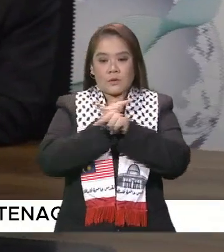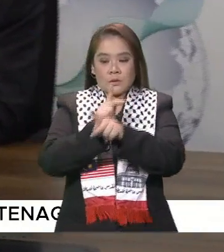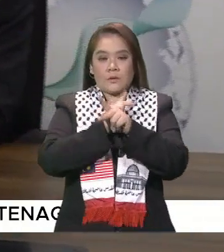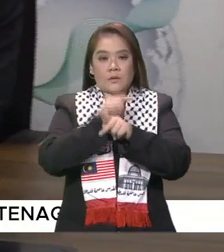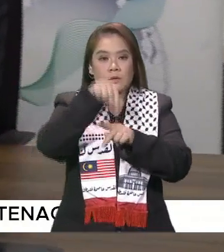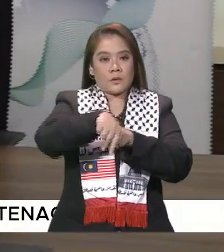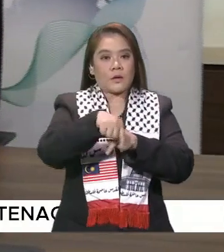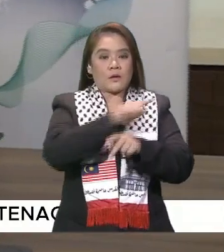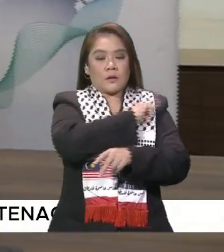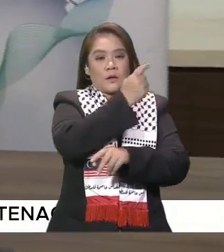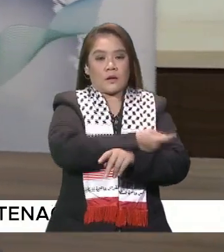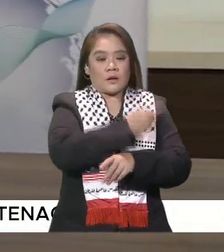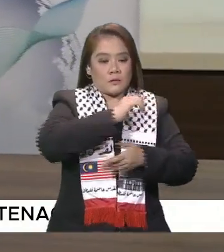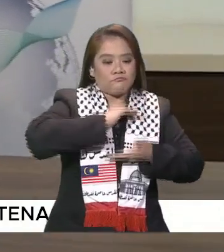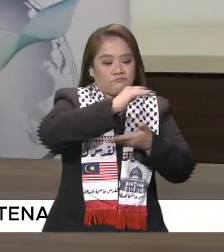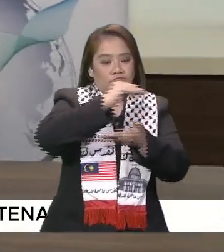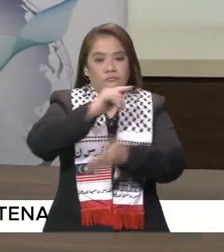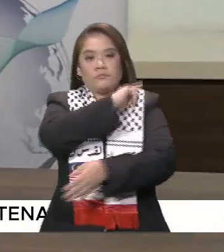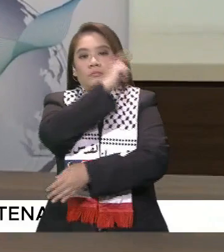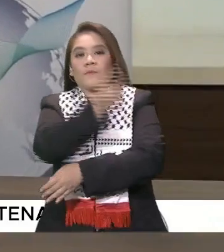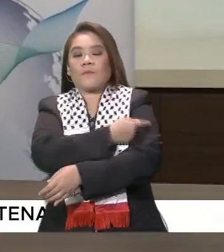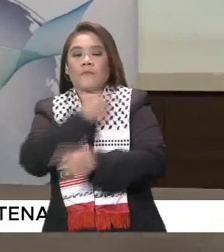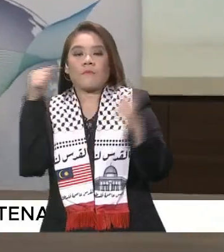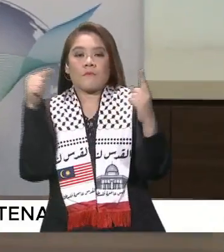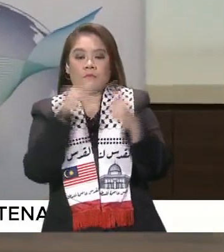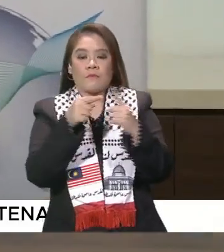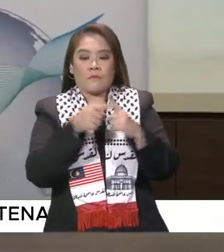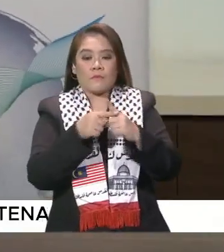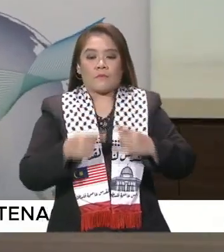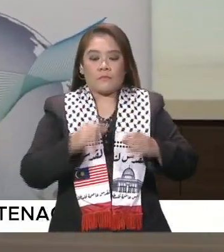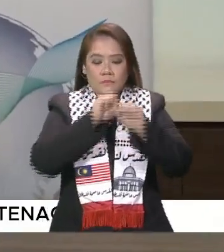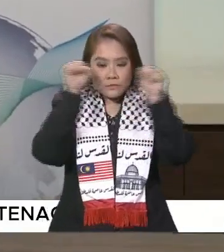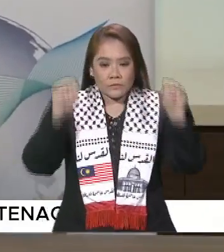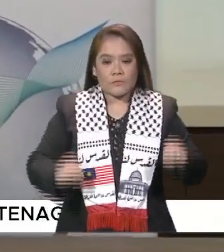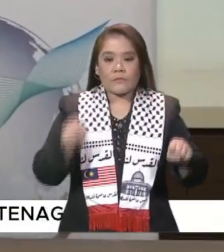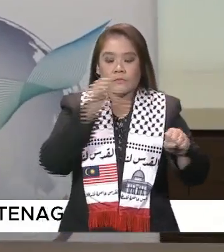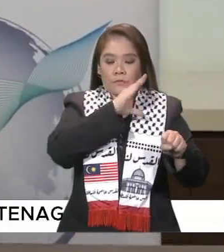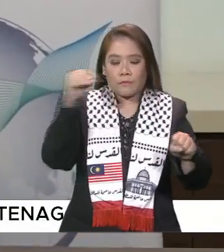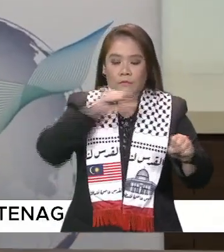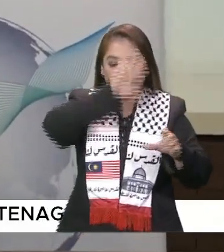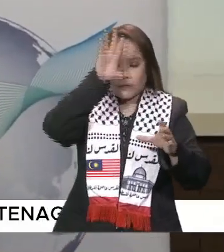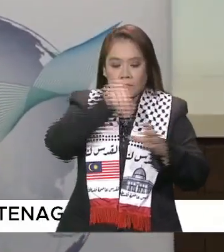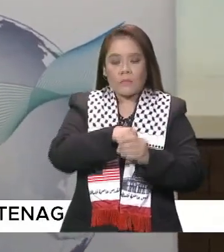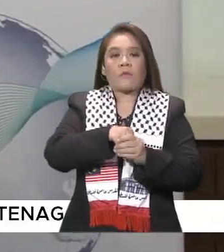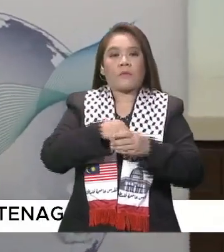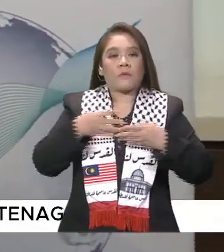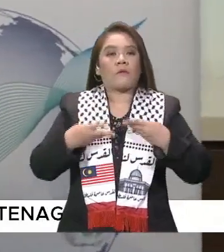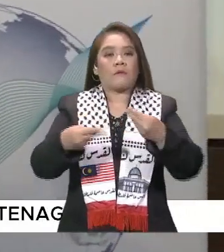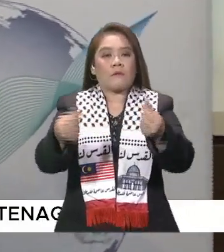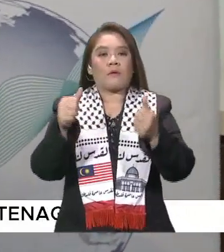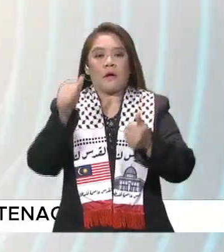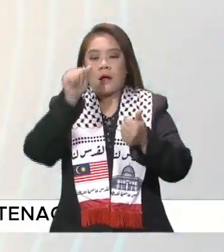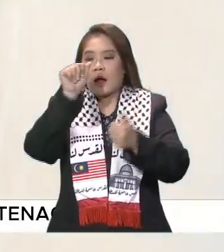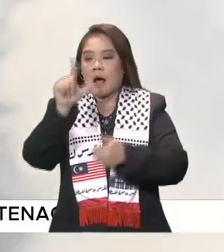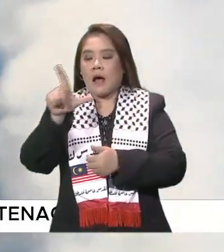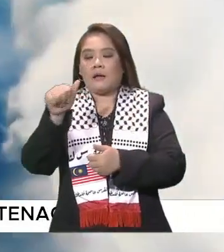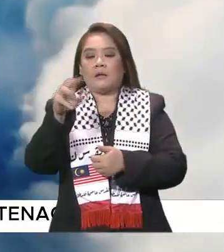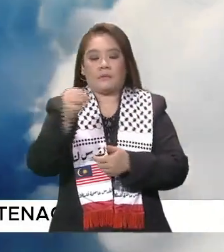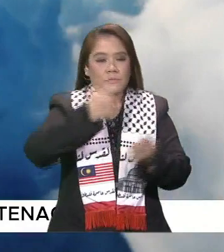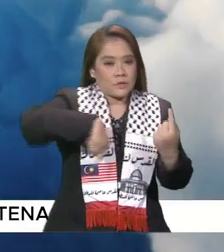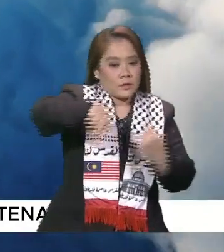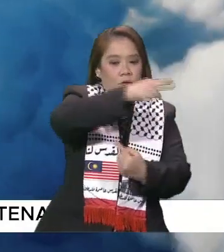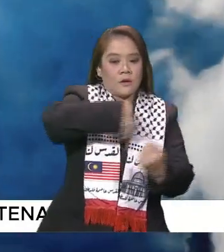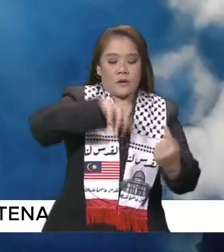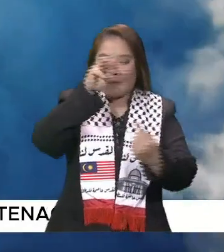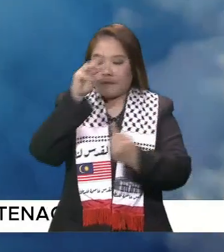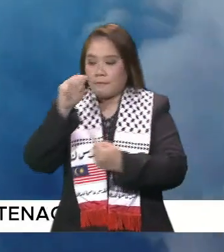selain berupaya membekalkan tenaga kepada sistem grid nasional serta merangkumi penyelesaian alam sekitar. Malah